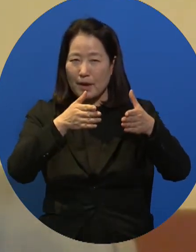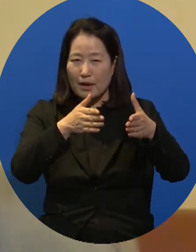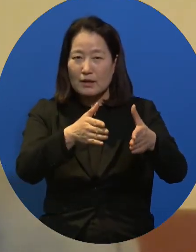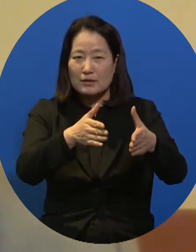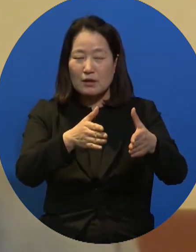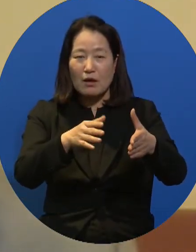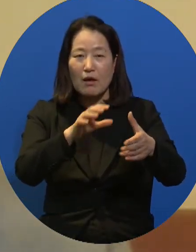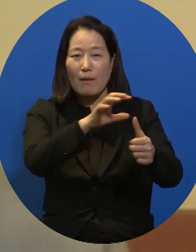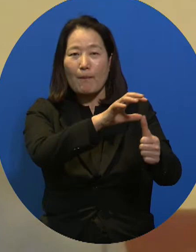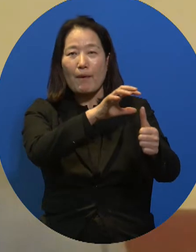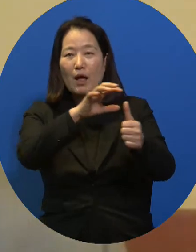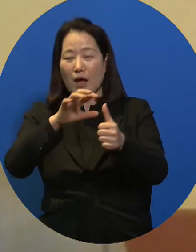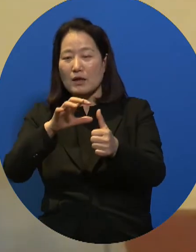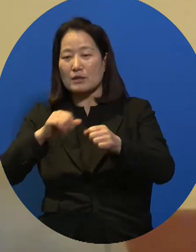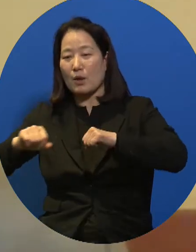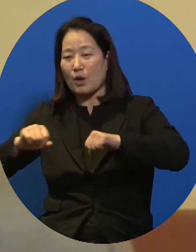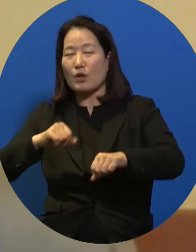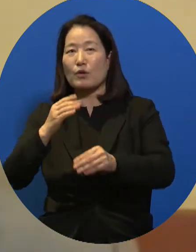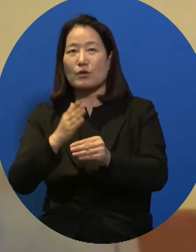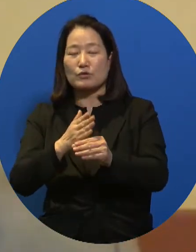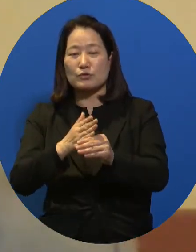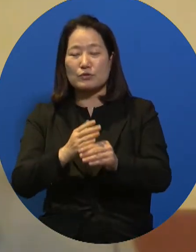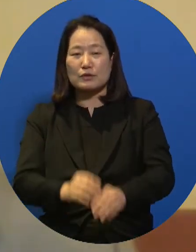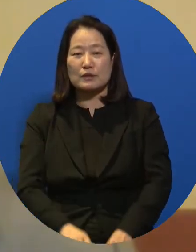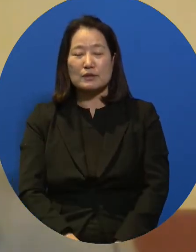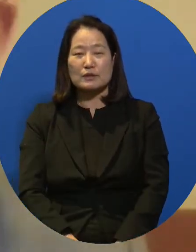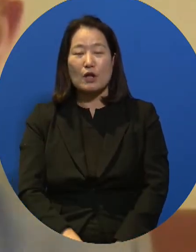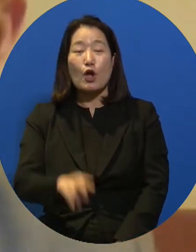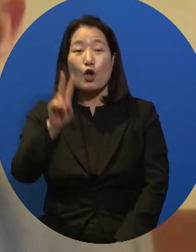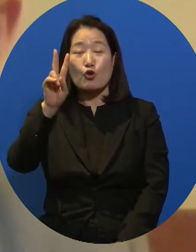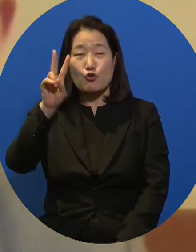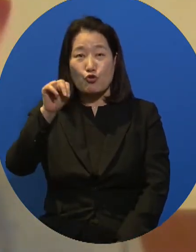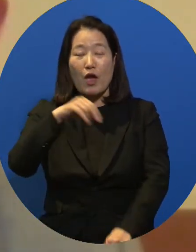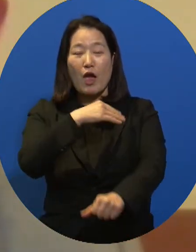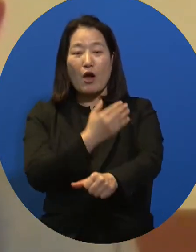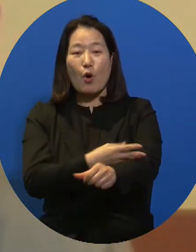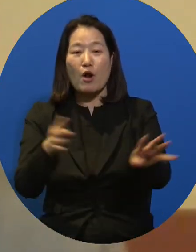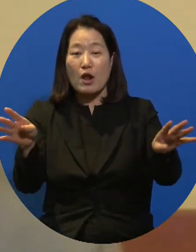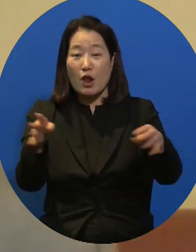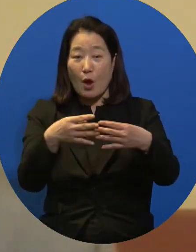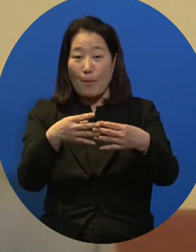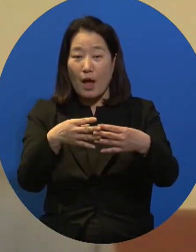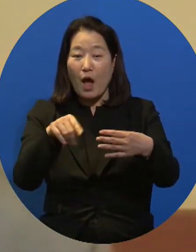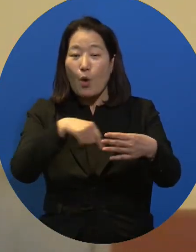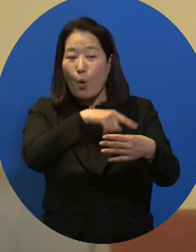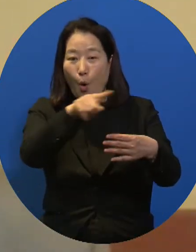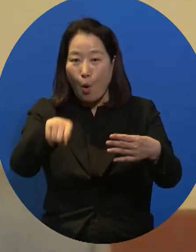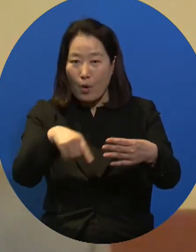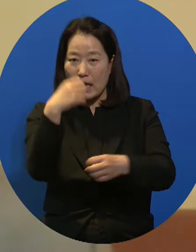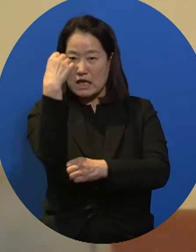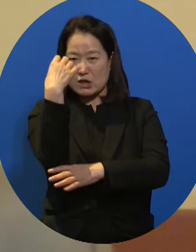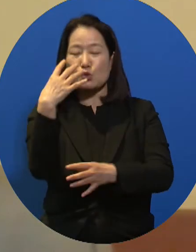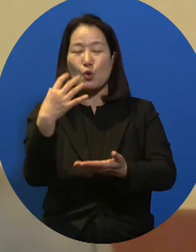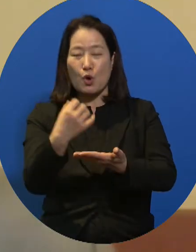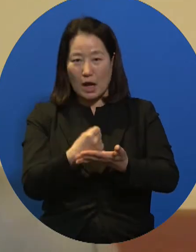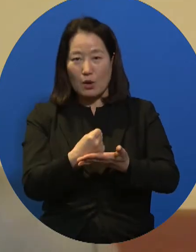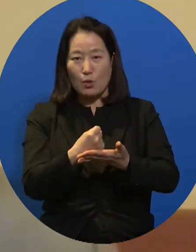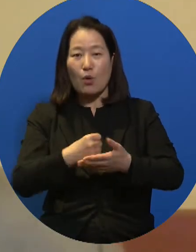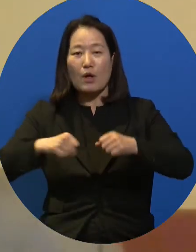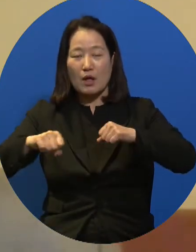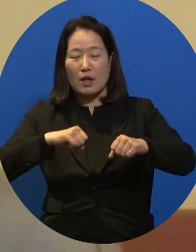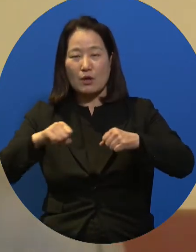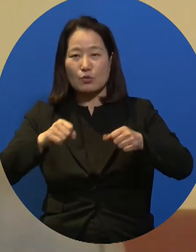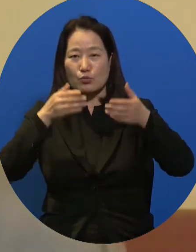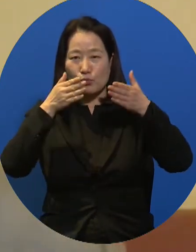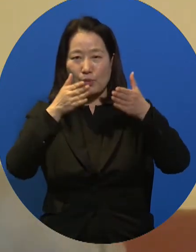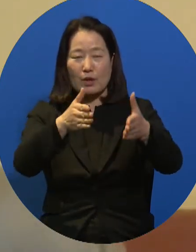CRPD의 그리고 다른 인권 협약들이 지켜질 수 있도록 노력하는 활동을 하고 있습니다. 저희는 특히 중점을